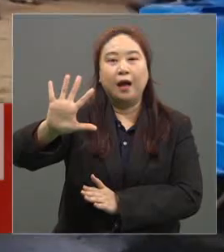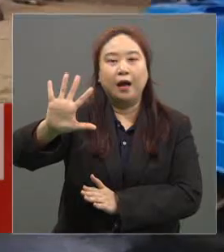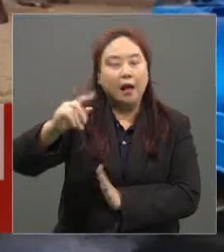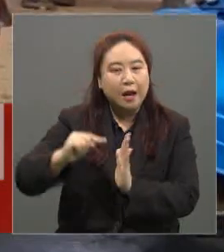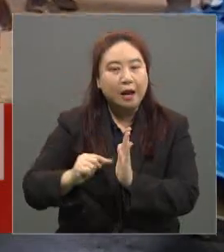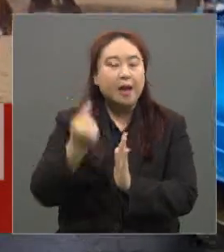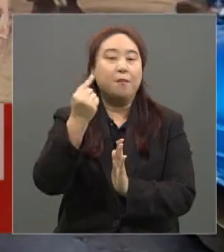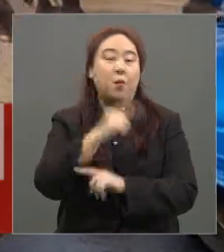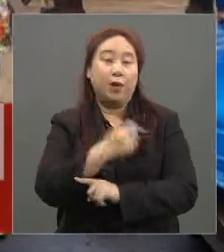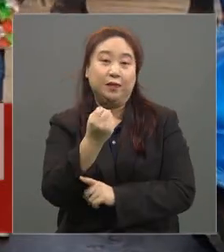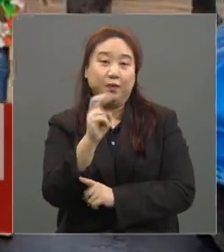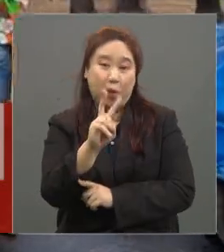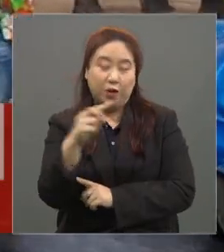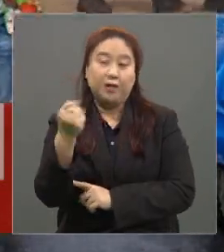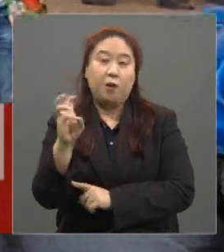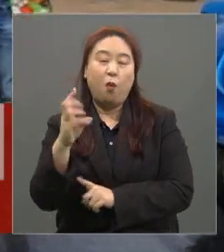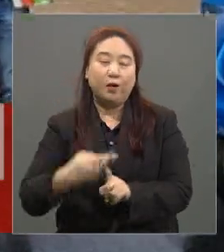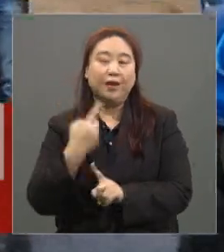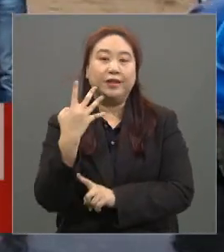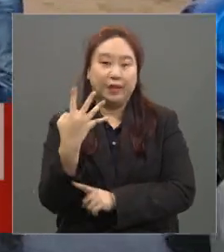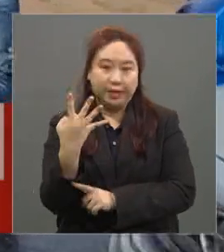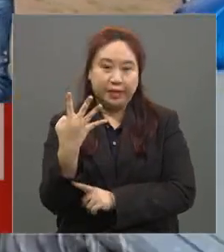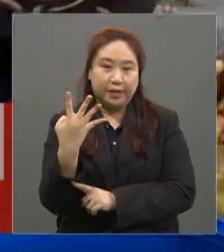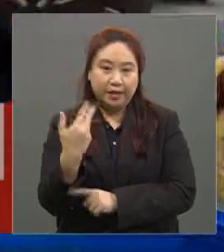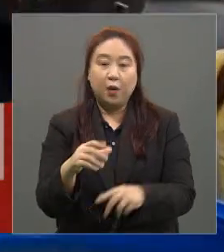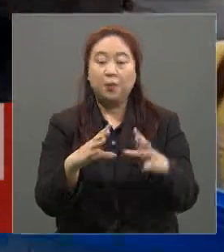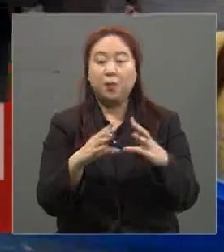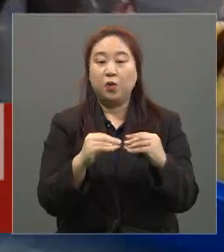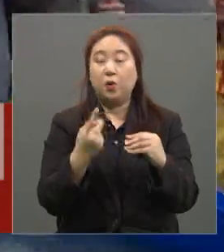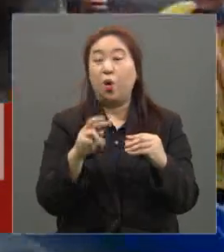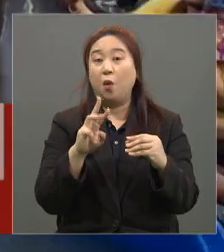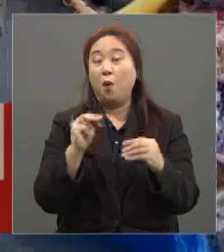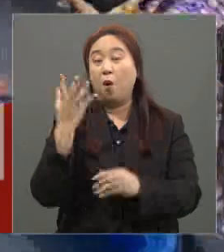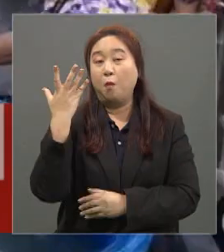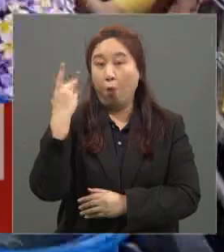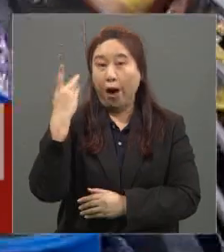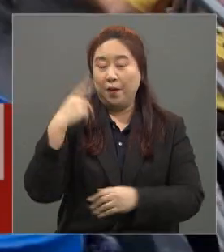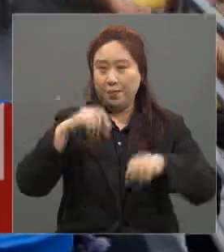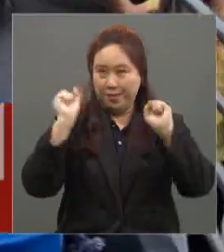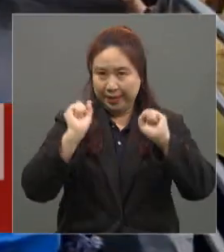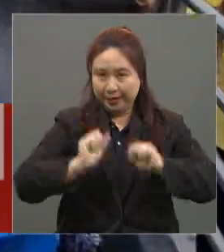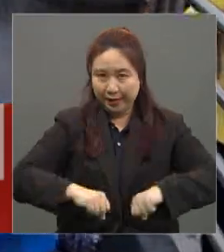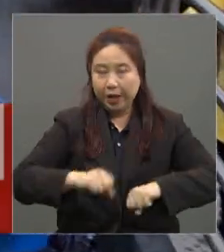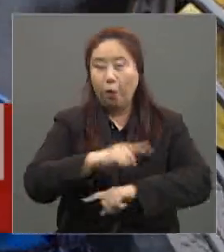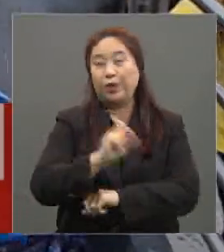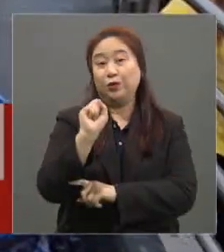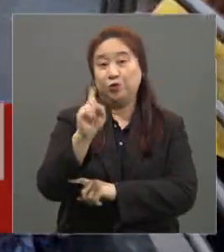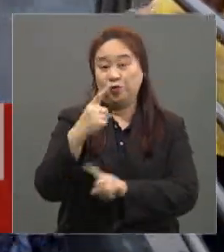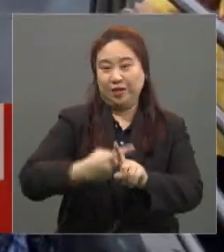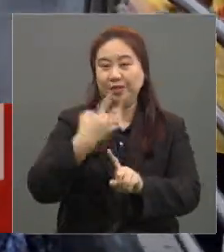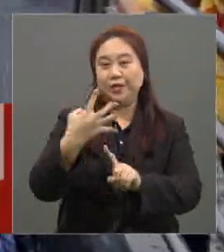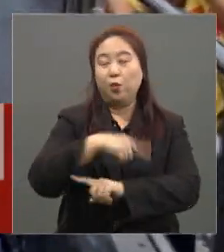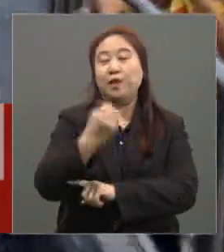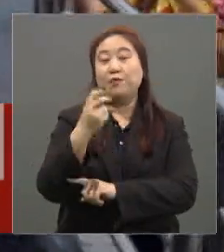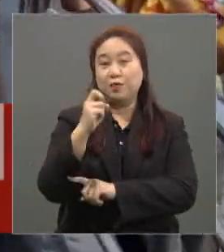เริ่มกันตั้งแต่วันที่ 12-16เมษายนหลังที่ประชุมคณะรัฐมนตรีเมื่อวานนี้นะคะมีมติให้วันศุกร์ที่ 12เมษายนเนี่ยเป็น